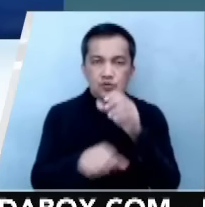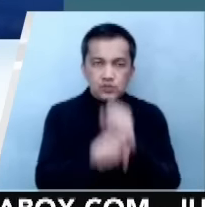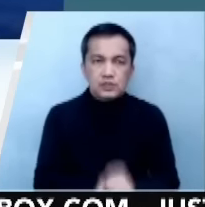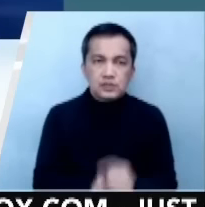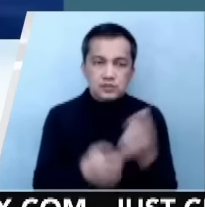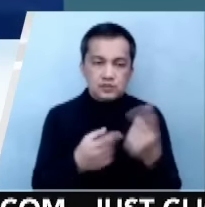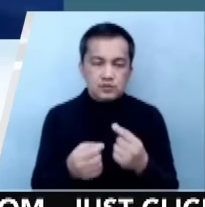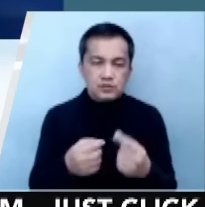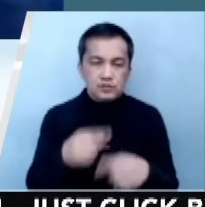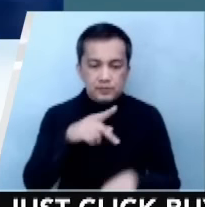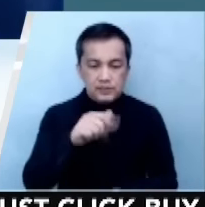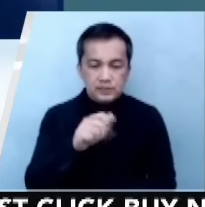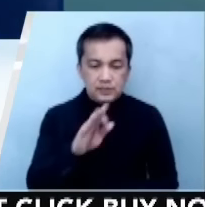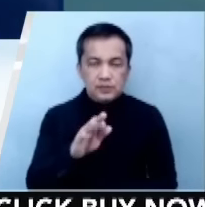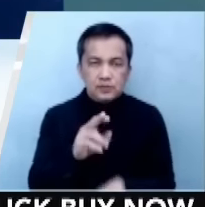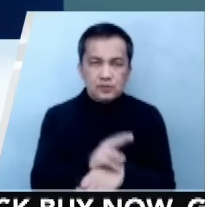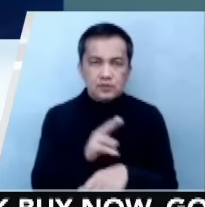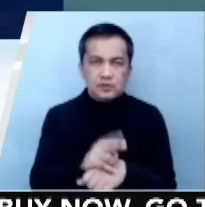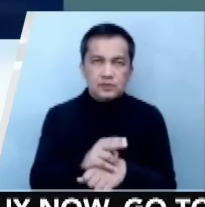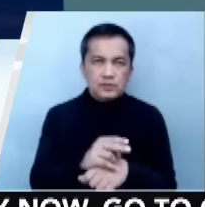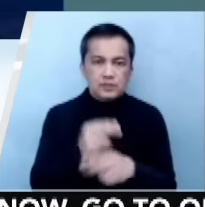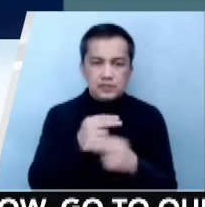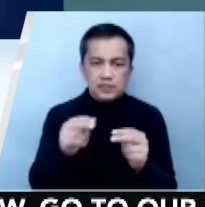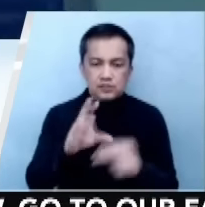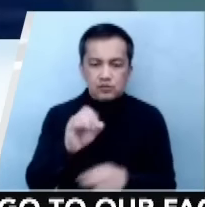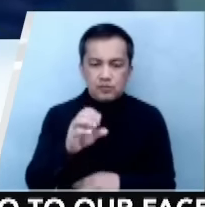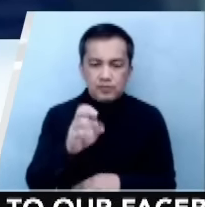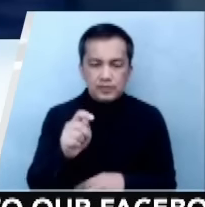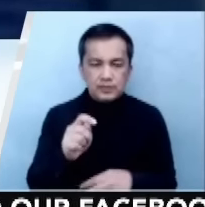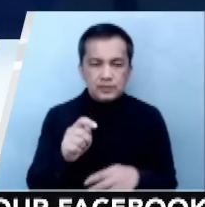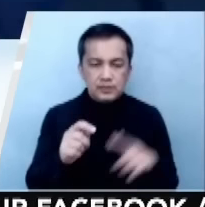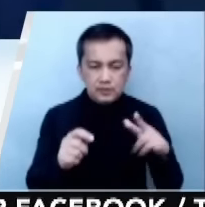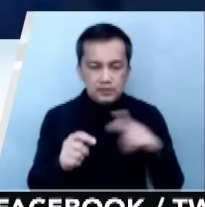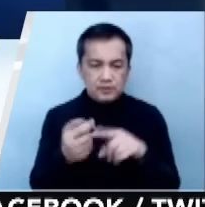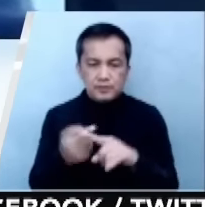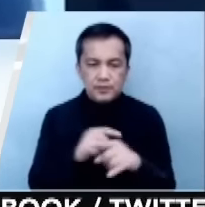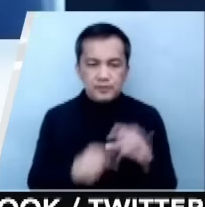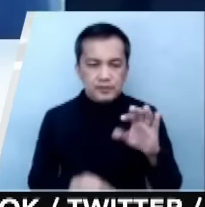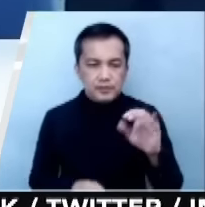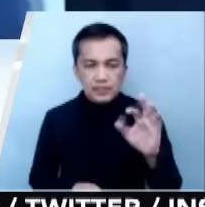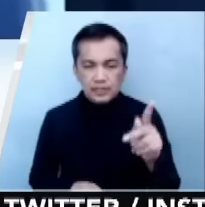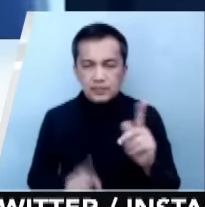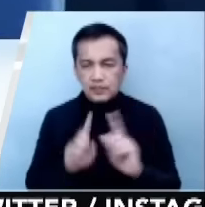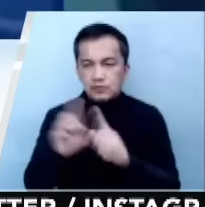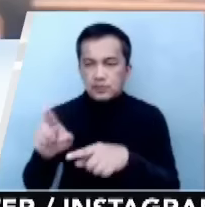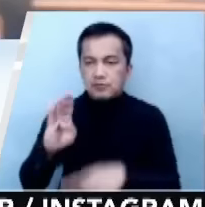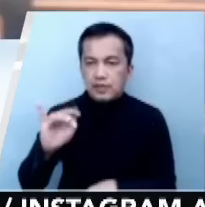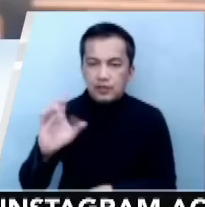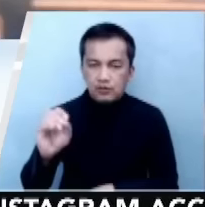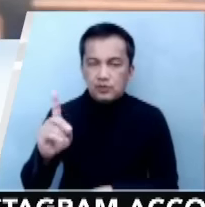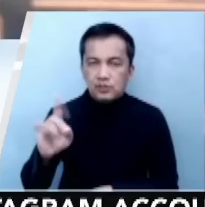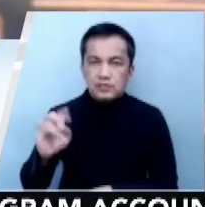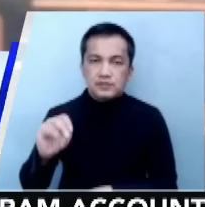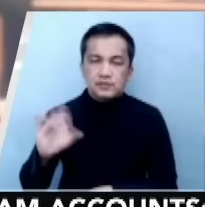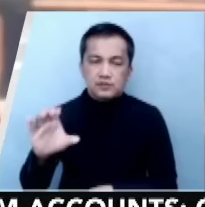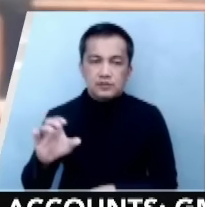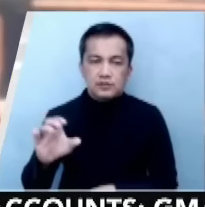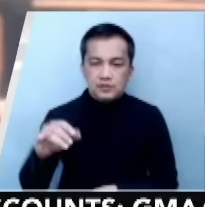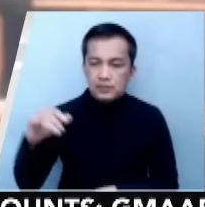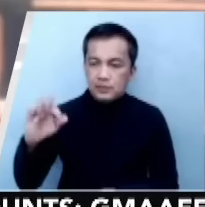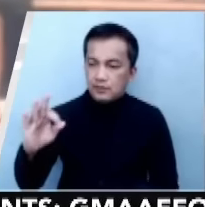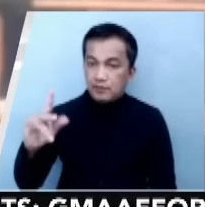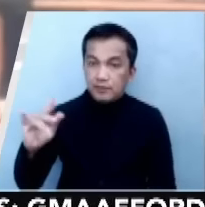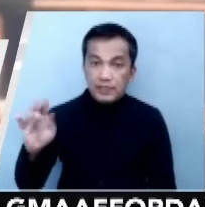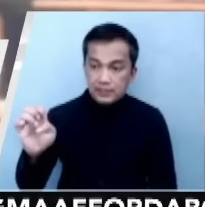Force gamit ang non-combat aircraft mula Clark, Pampanga papuntang Bajo de Masinloc. Yung paggamit ng flare shows